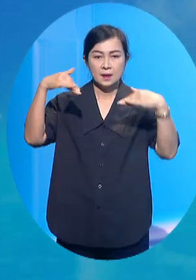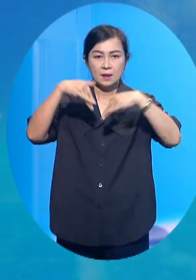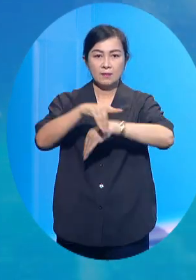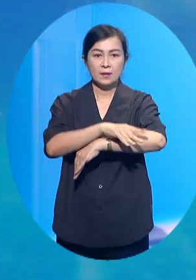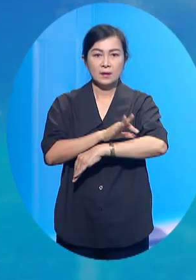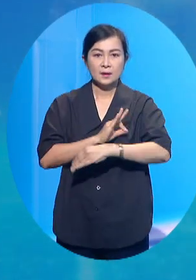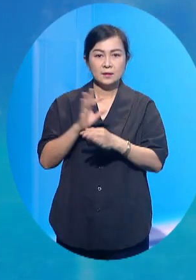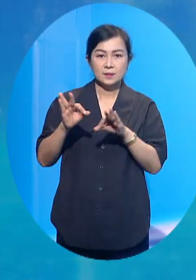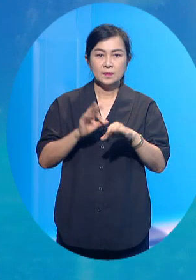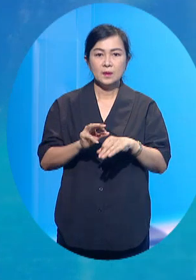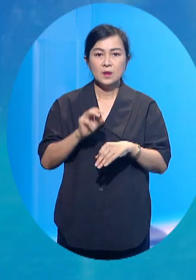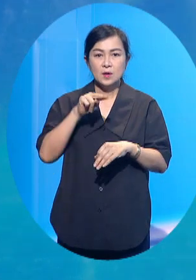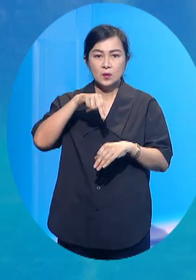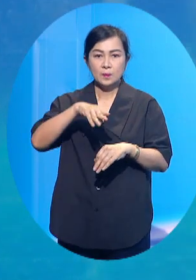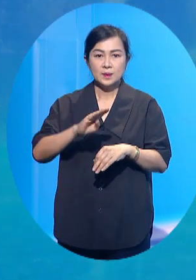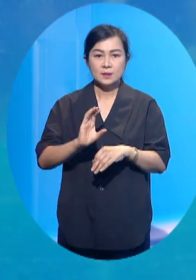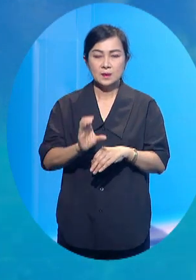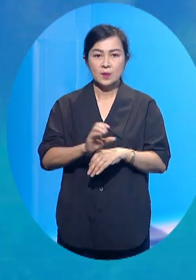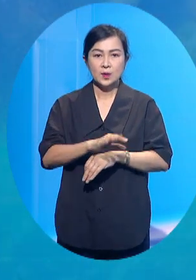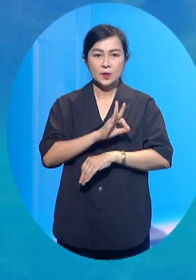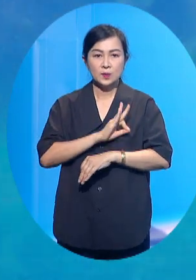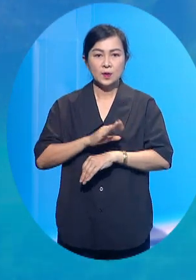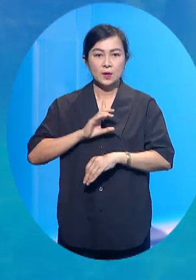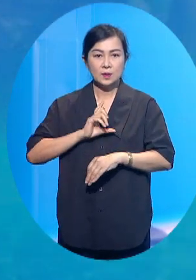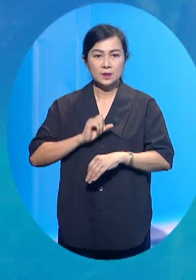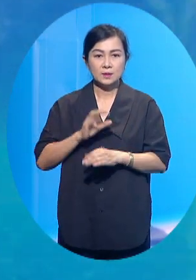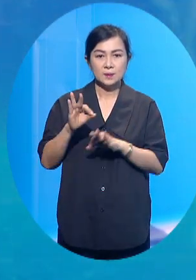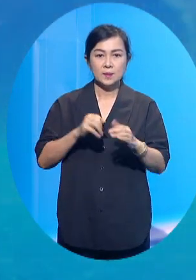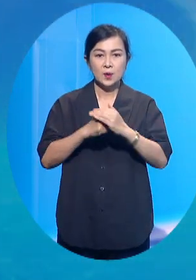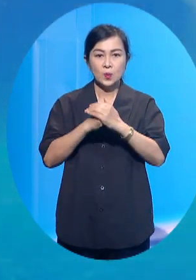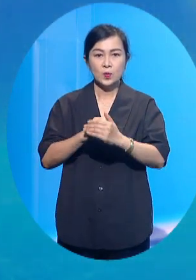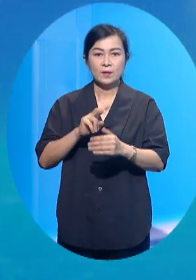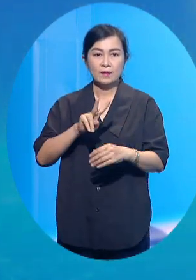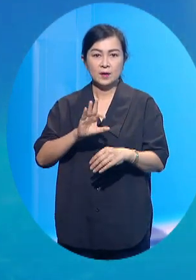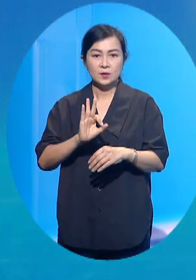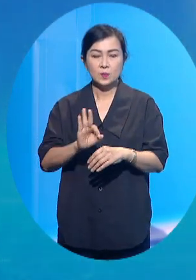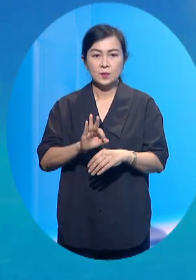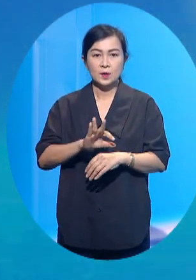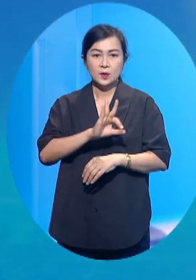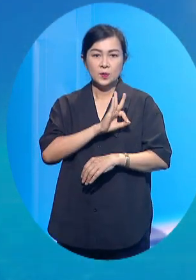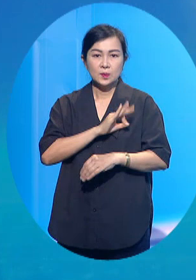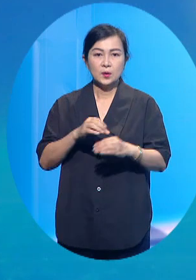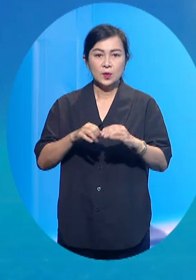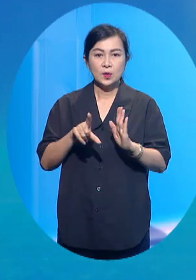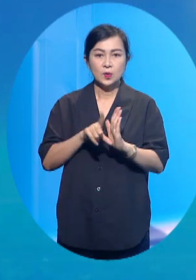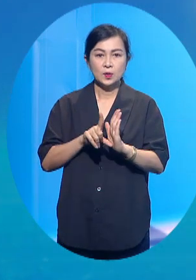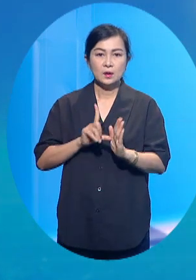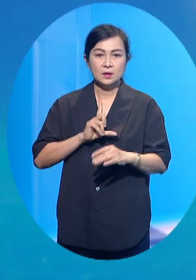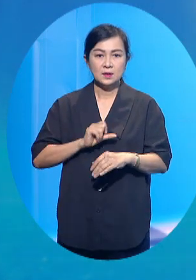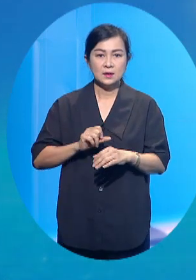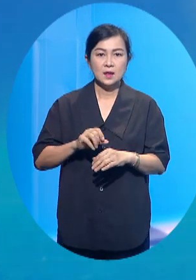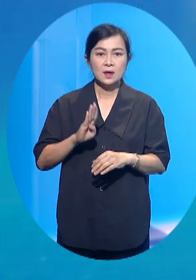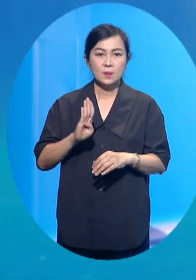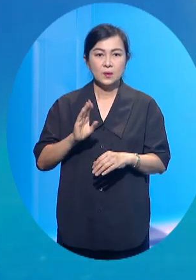có Phó Chủ tịch Ủy ban Nhân dân Thành phố Hồ Chí Minh Ngô Minh Châu, Chủ tịch Đoàn Luật sư Thành phố Hồ Chí Minh Nguyễn Văn Trung, Chủ tịch Hiệp hội Luật sư Thành